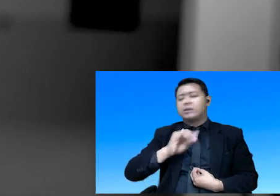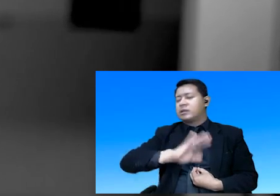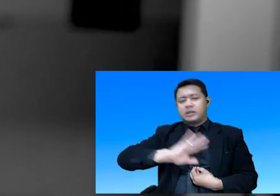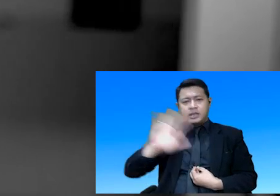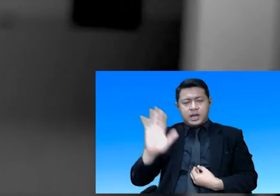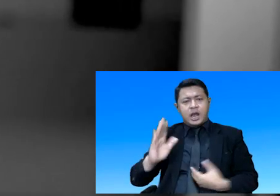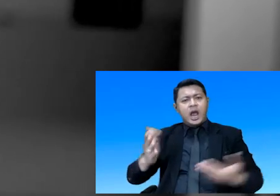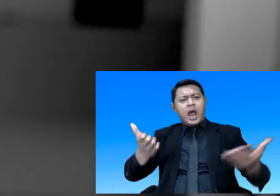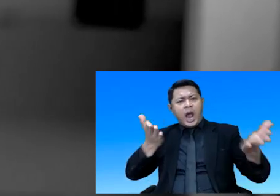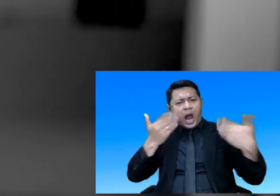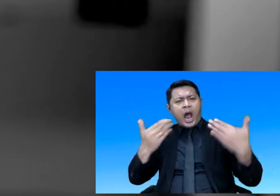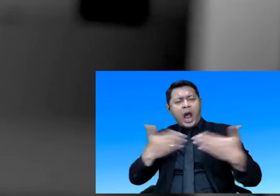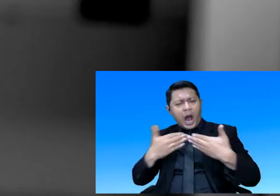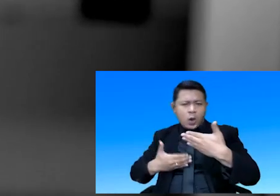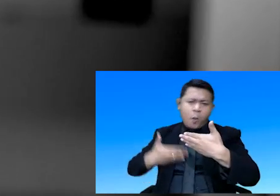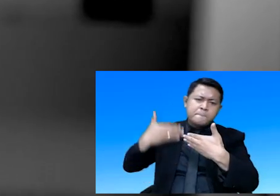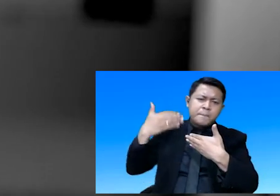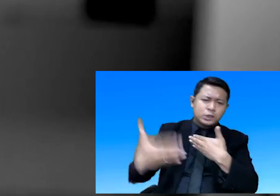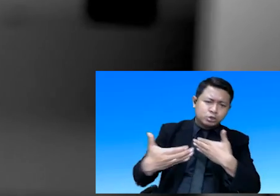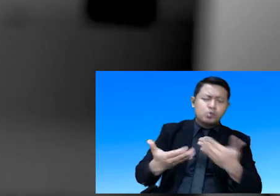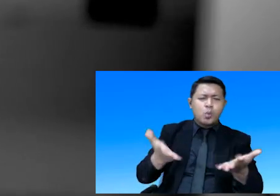Ayo maju para pejuang tanah air.